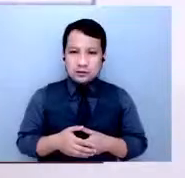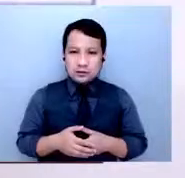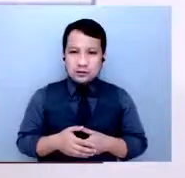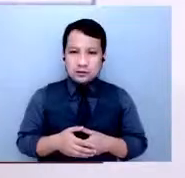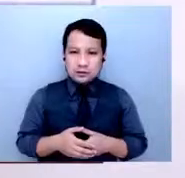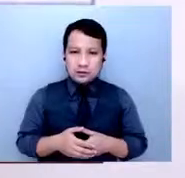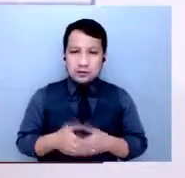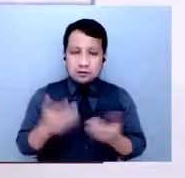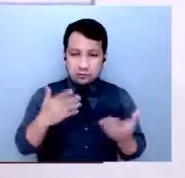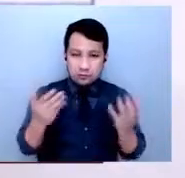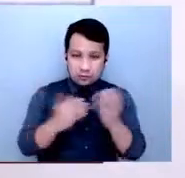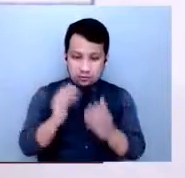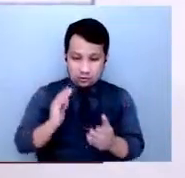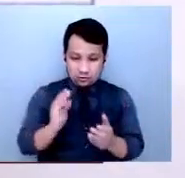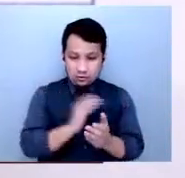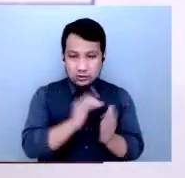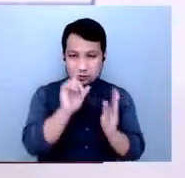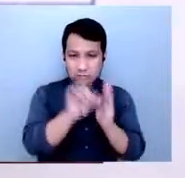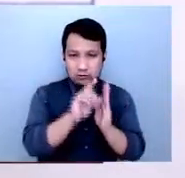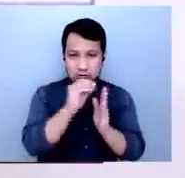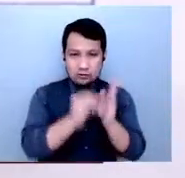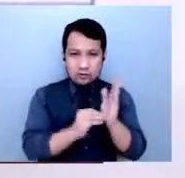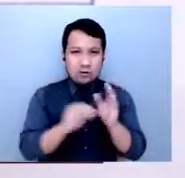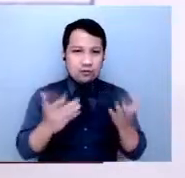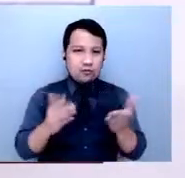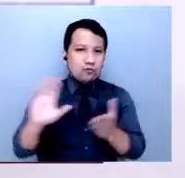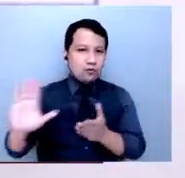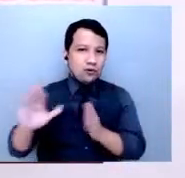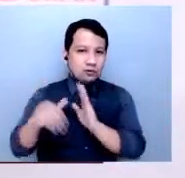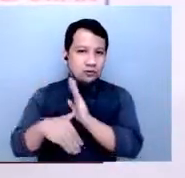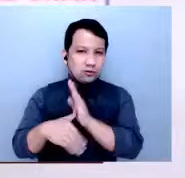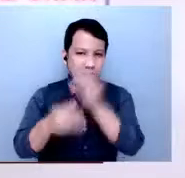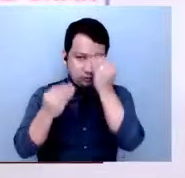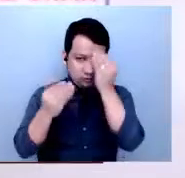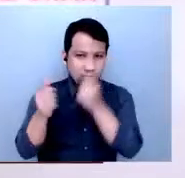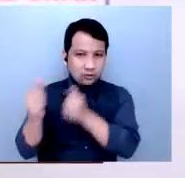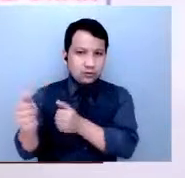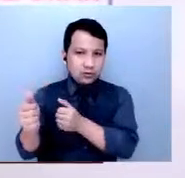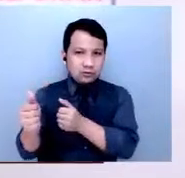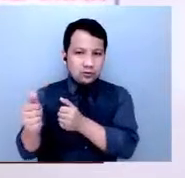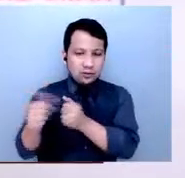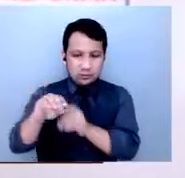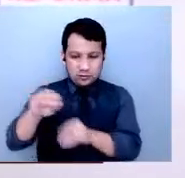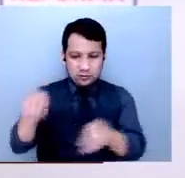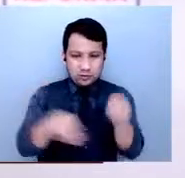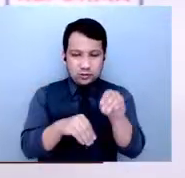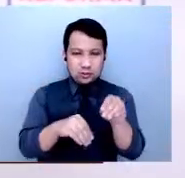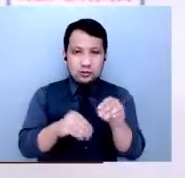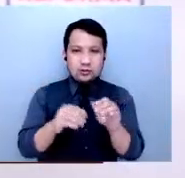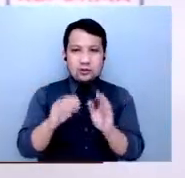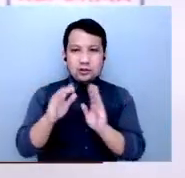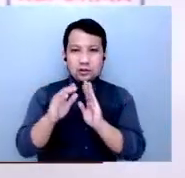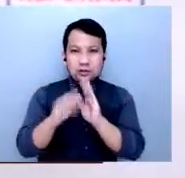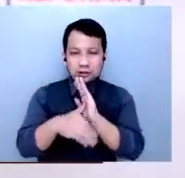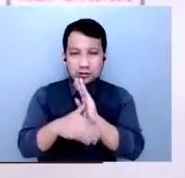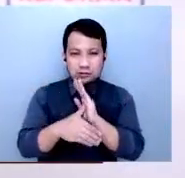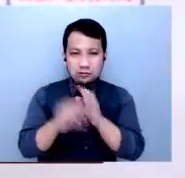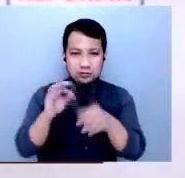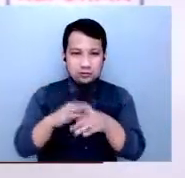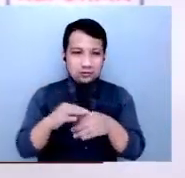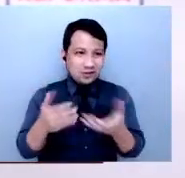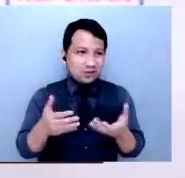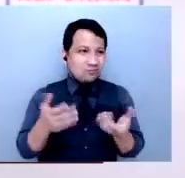ng Kongreso, wala na magagawa ang COMELEC kundi sumunod doon sa amendment ng Omnibus Election Code. Kasi sa ngayon, changeable